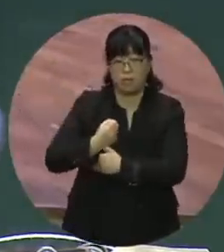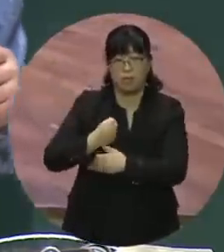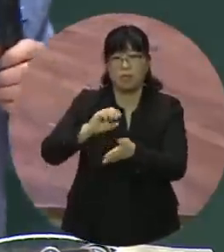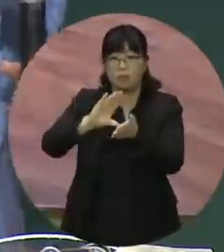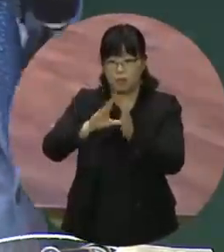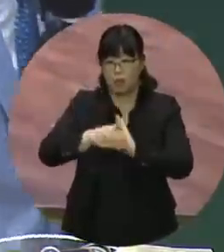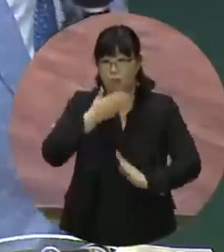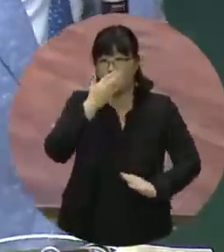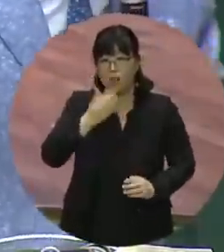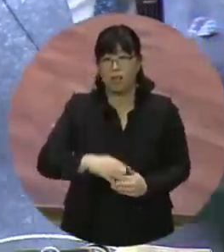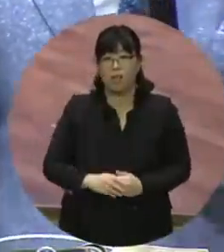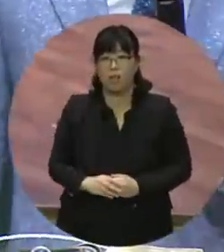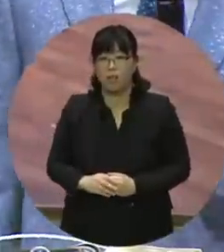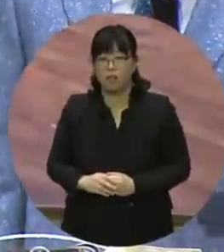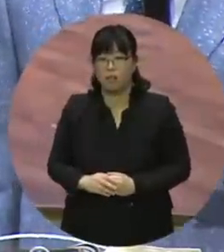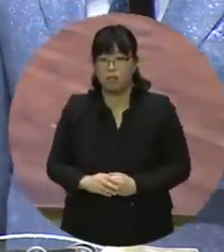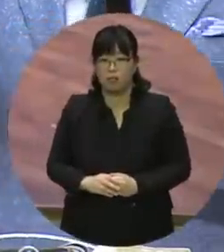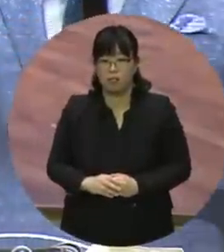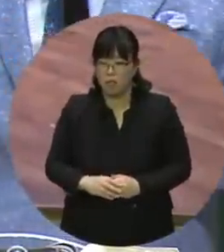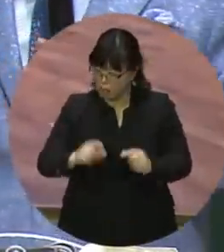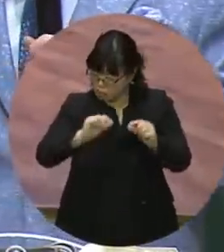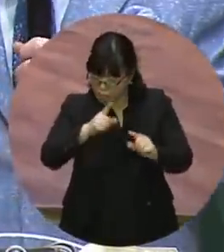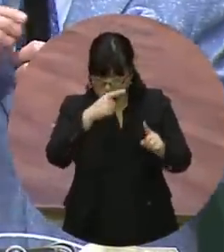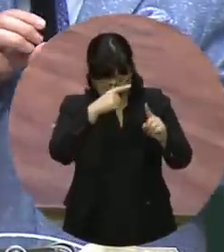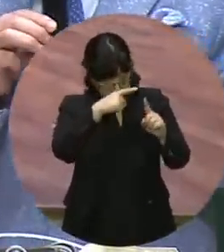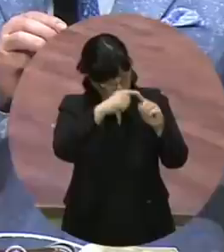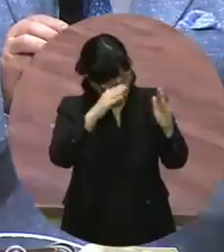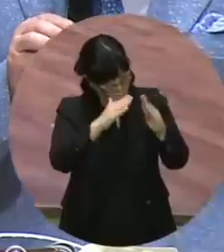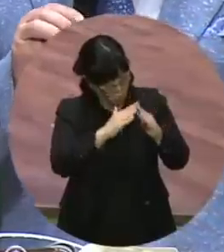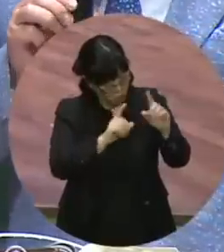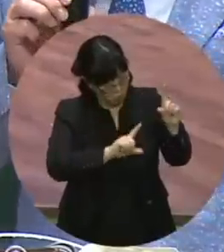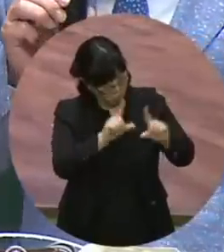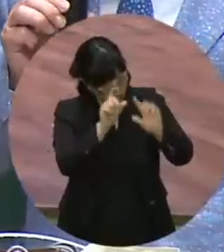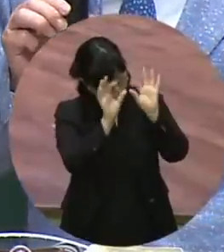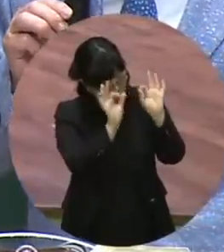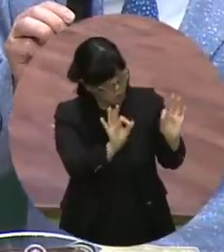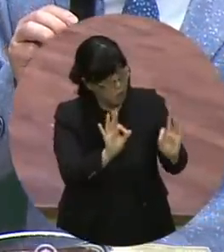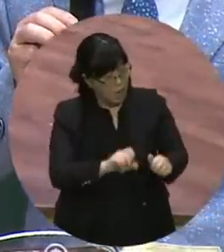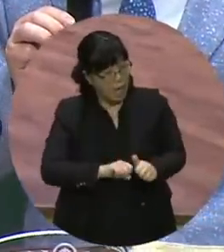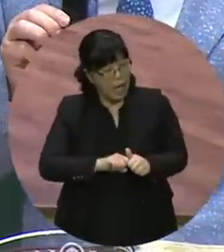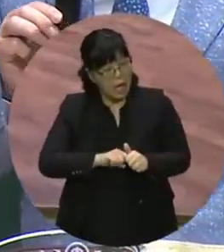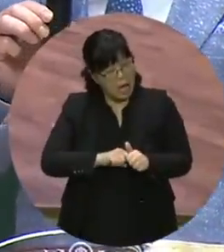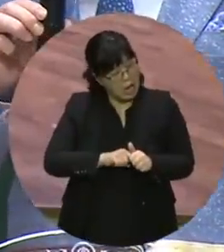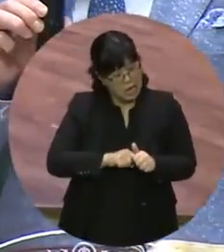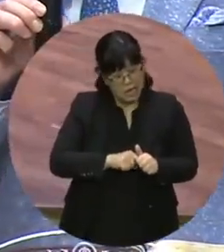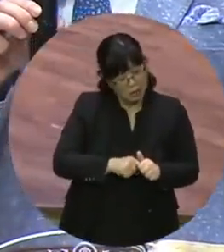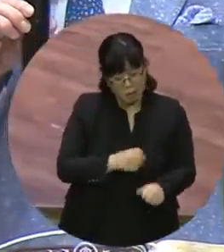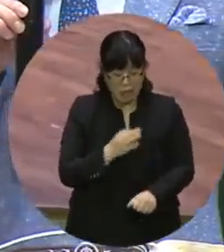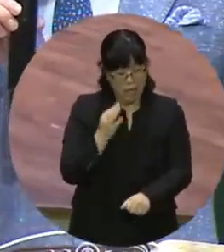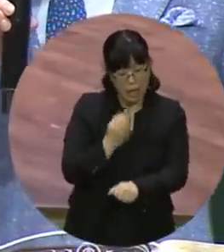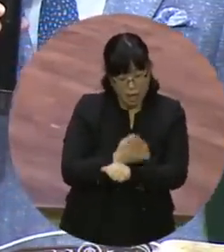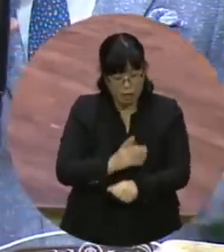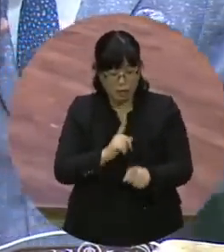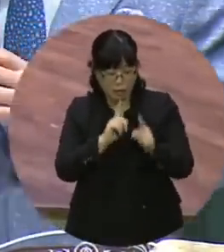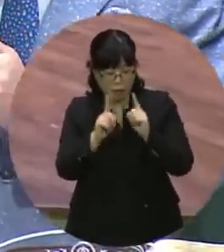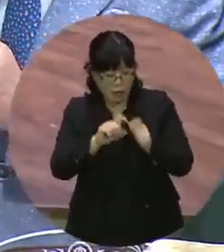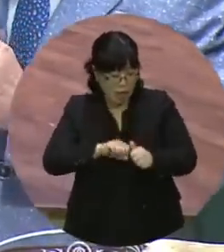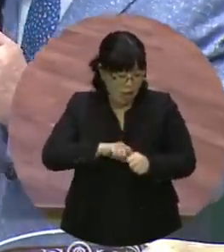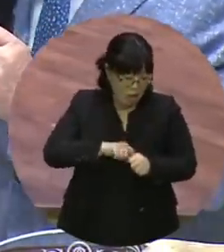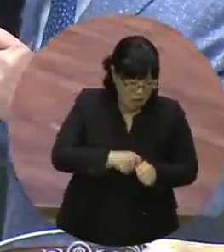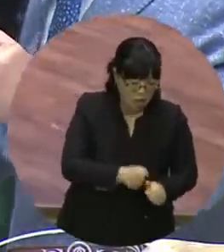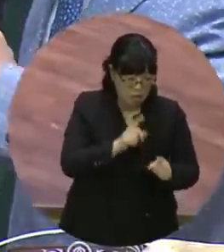없이 뭐 할 수 없이 뭐 전혀 마음에 드는 소리 해잡고 그럼 뭐 듣는 사람 아무 감동이